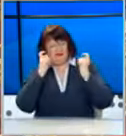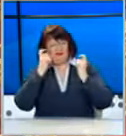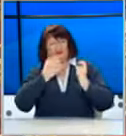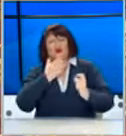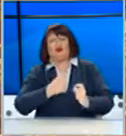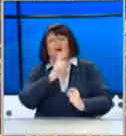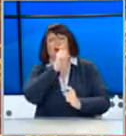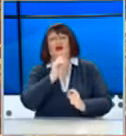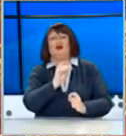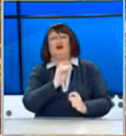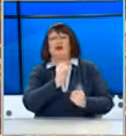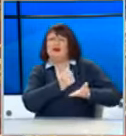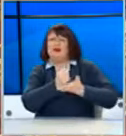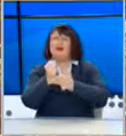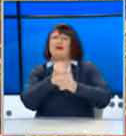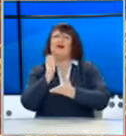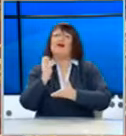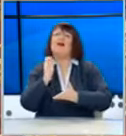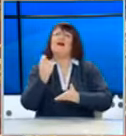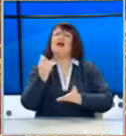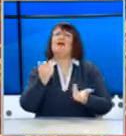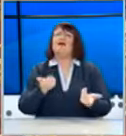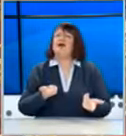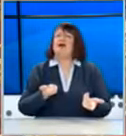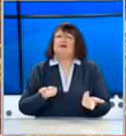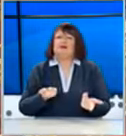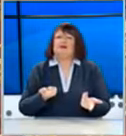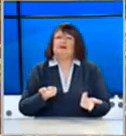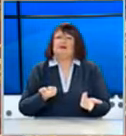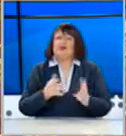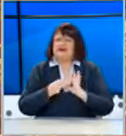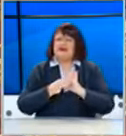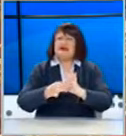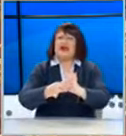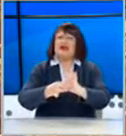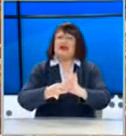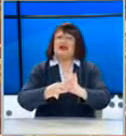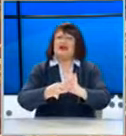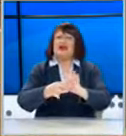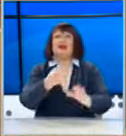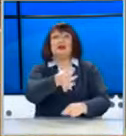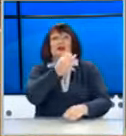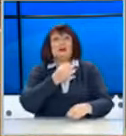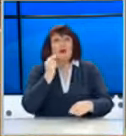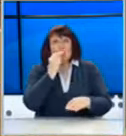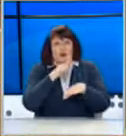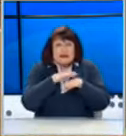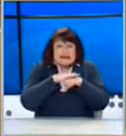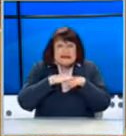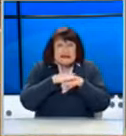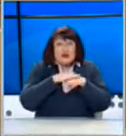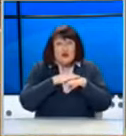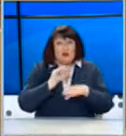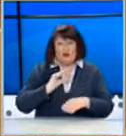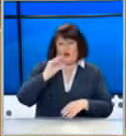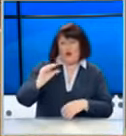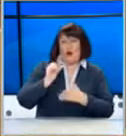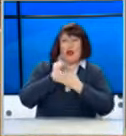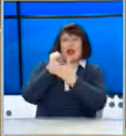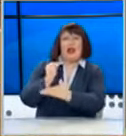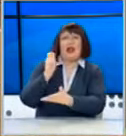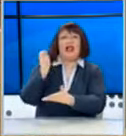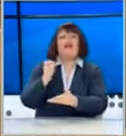σοβαρά ερωτήματα. Δεν ακούσαμε από τον Πρωθυπουργό μία συγγνώμη για το ότι δώσατε τα